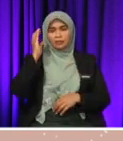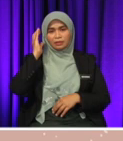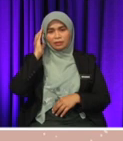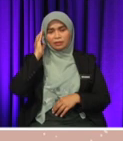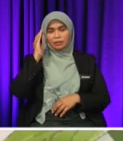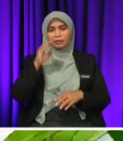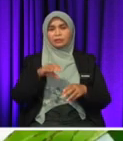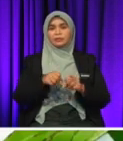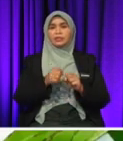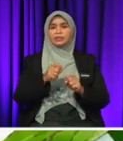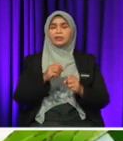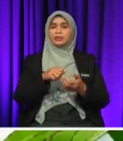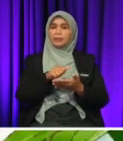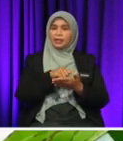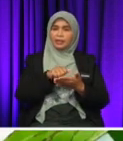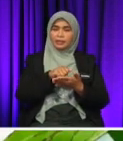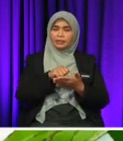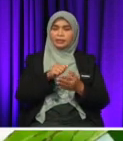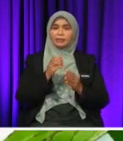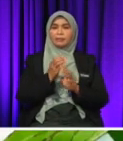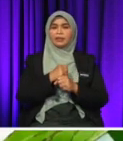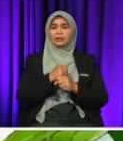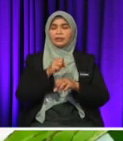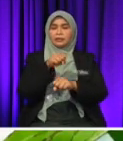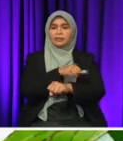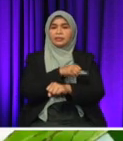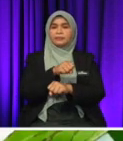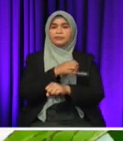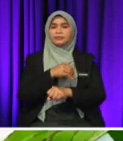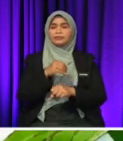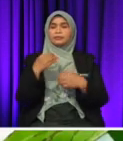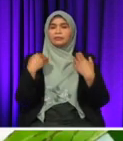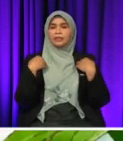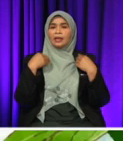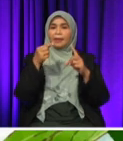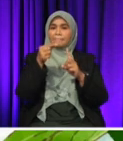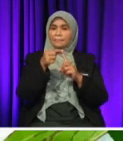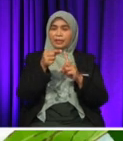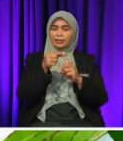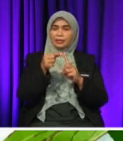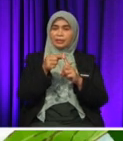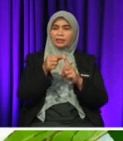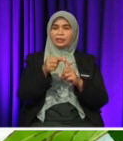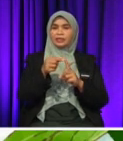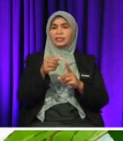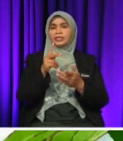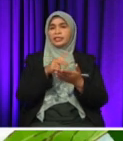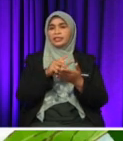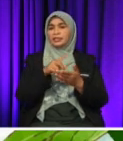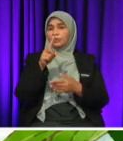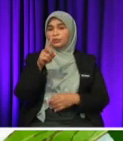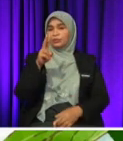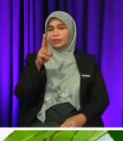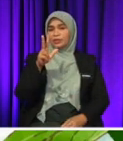menganalisis bentuk saja ini kemudian kita ada patah perkataan patah perkataan ini Fatah perkataan satu dua